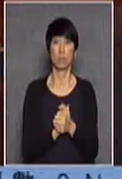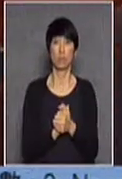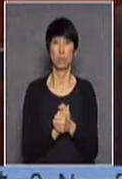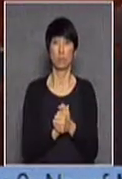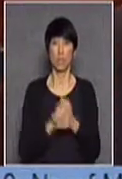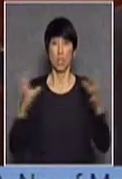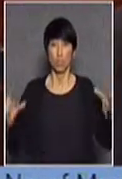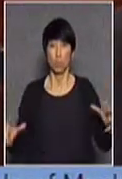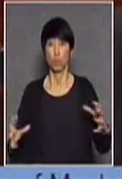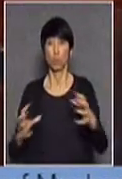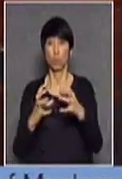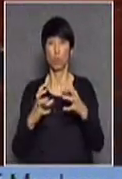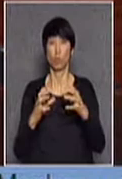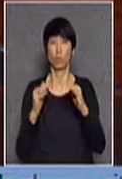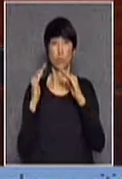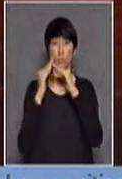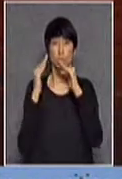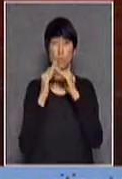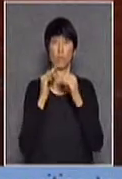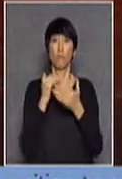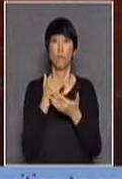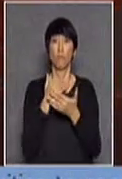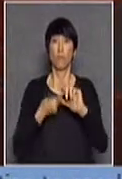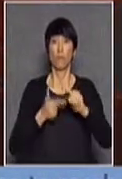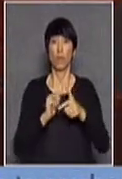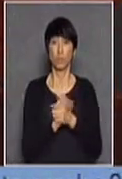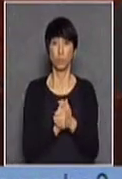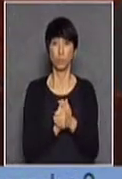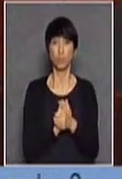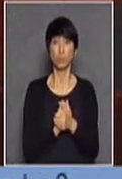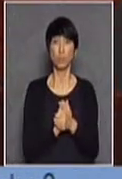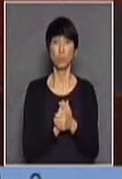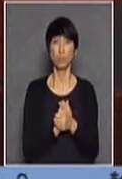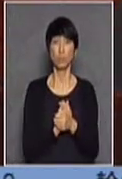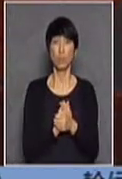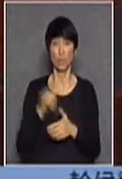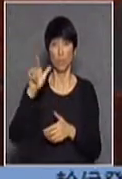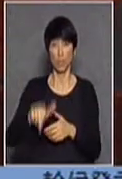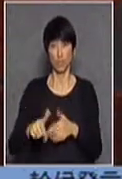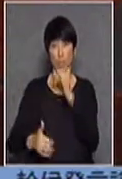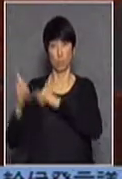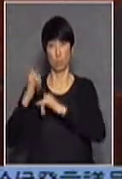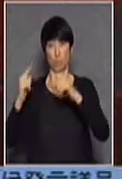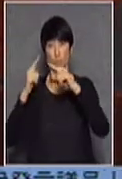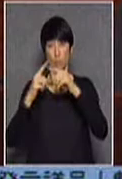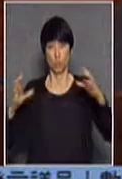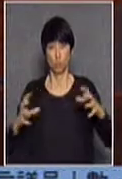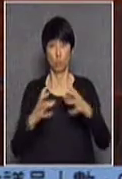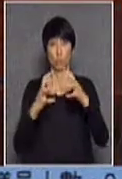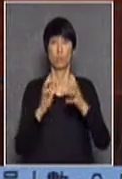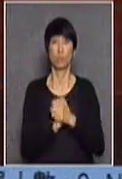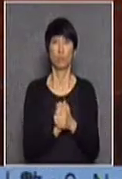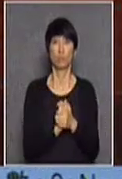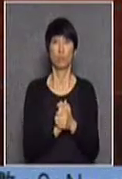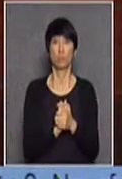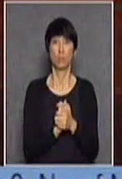居 的模式呢，某個程度上已經是一個原居民的組織。那這個跟所謂墟呢，即